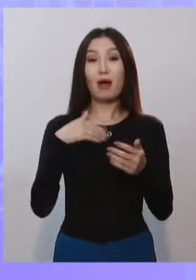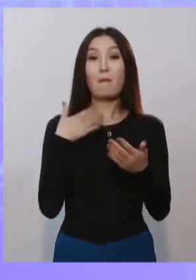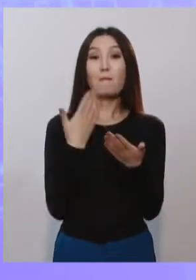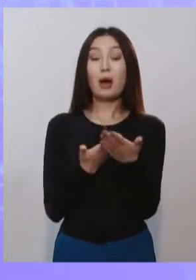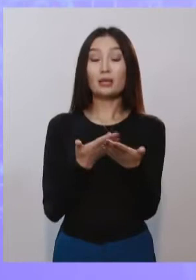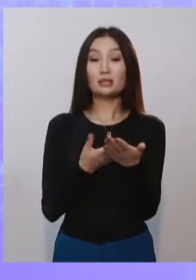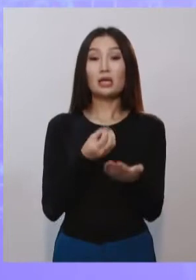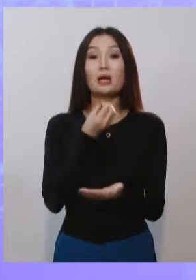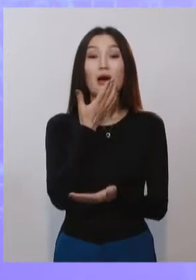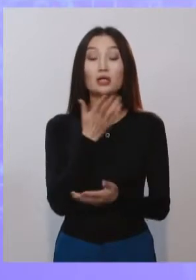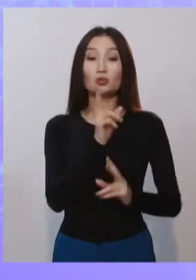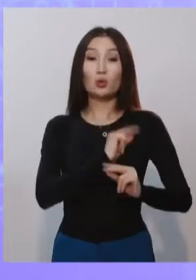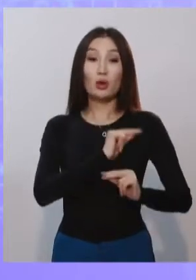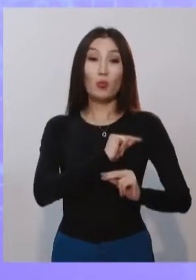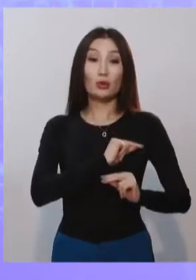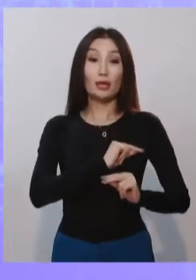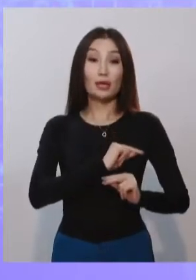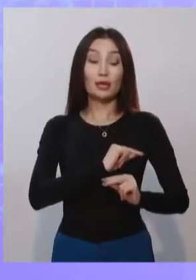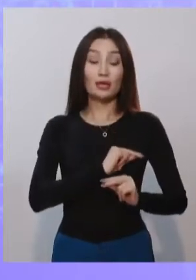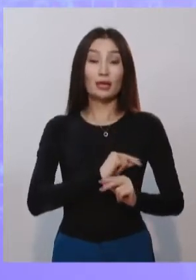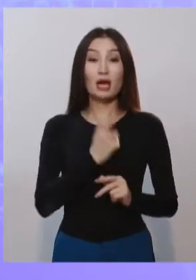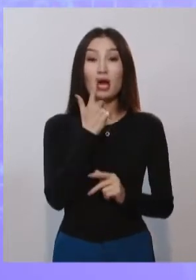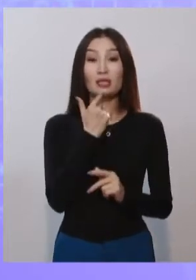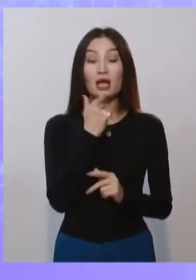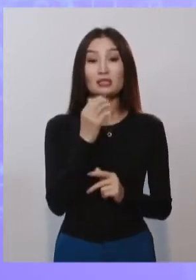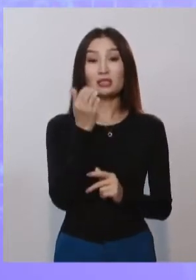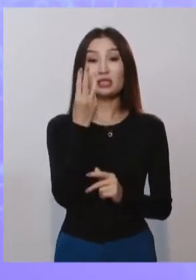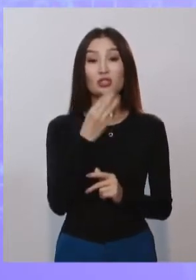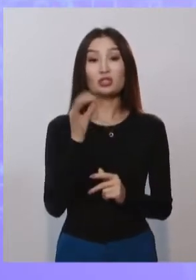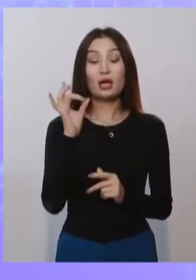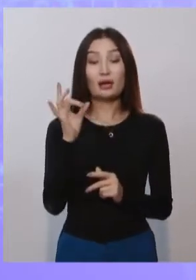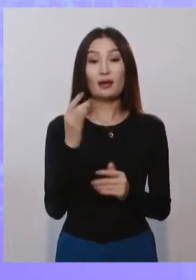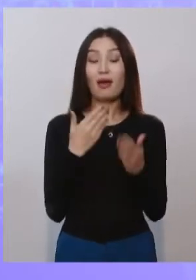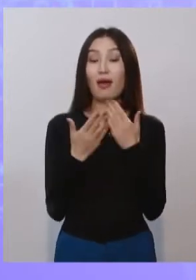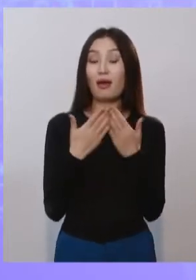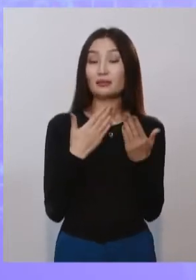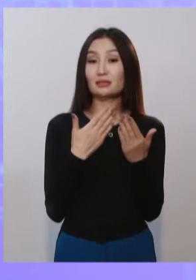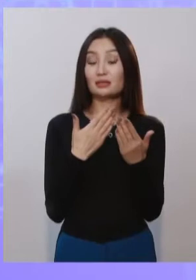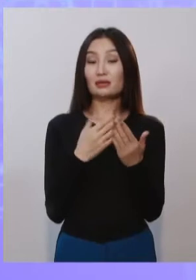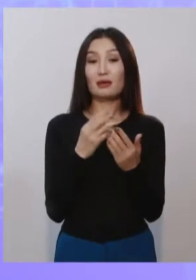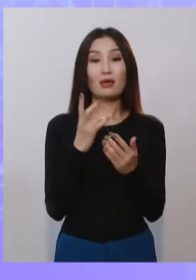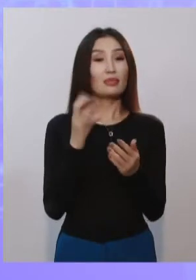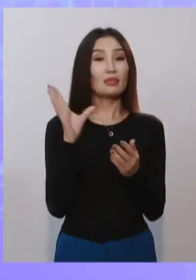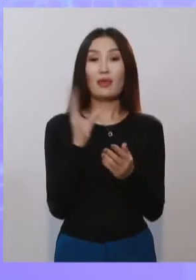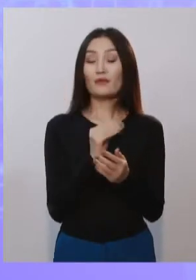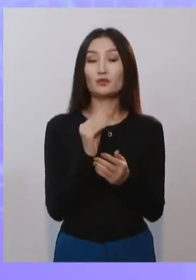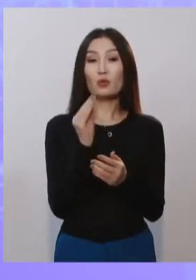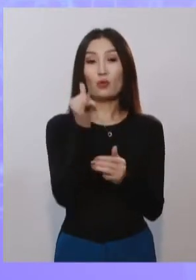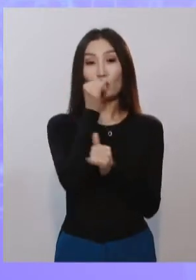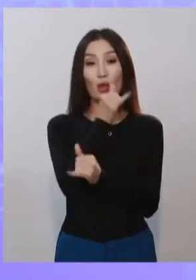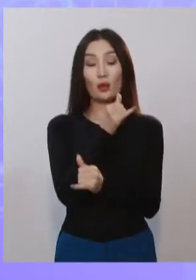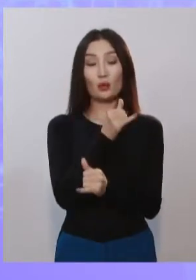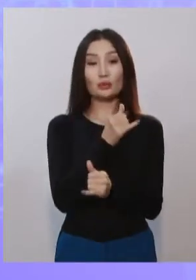хорошо работали красный шар если не все пока удалось